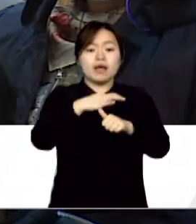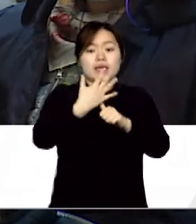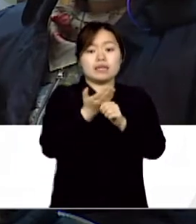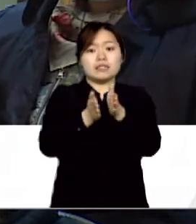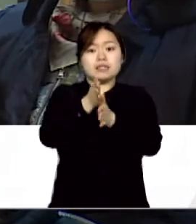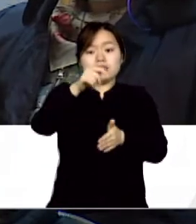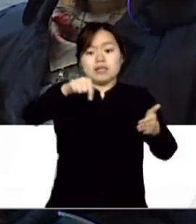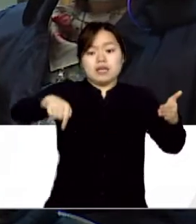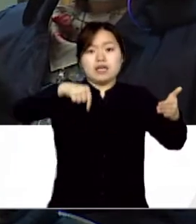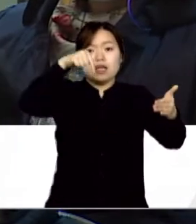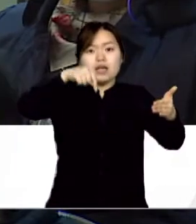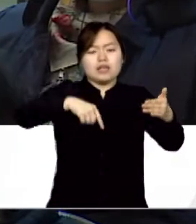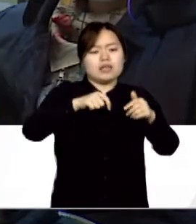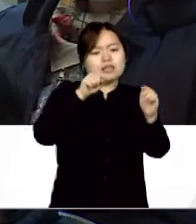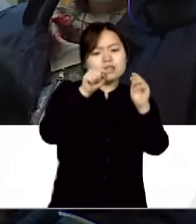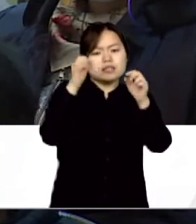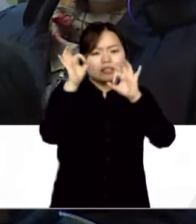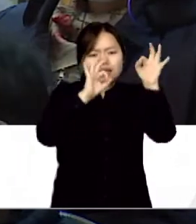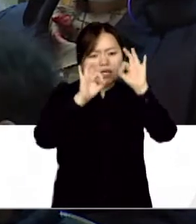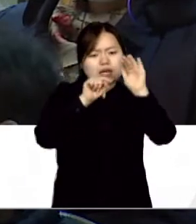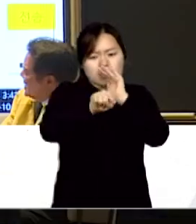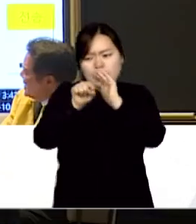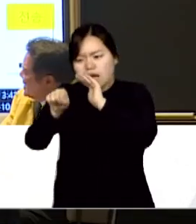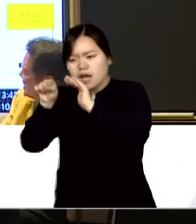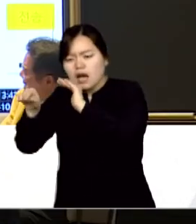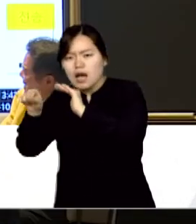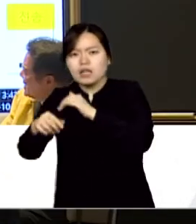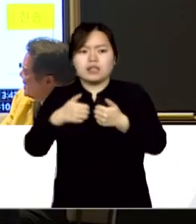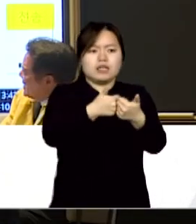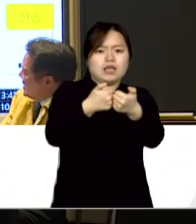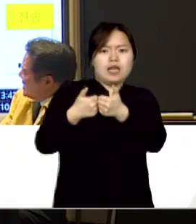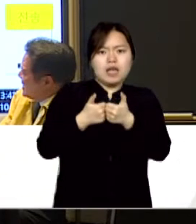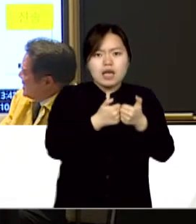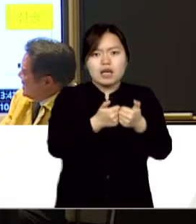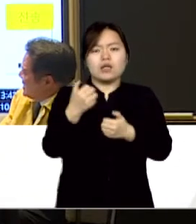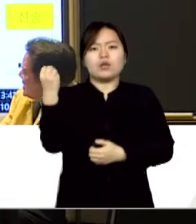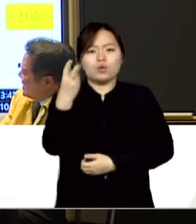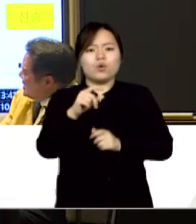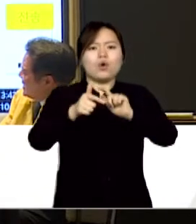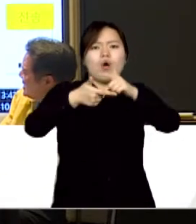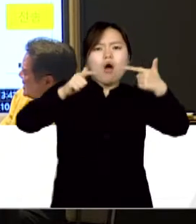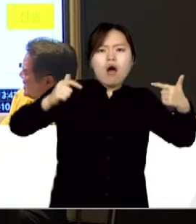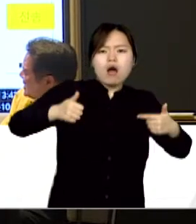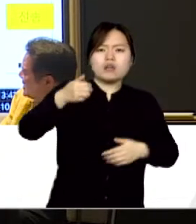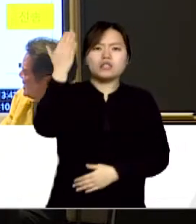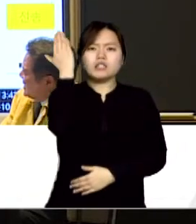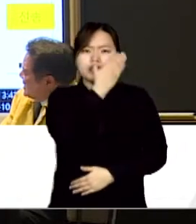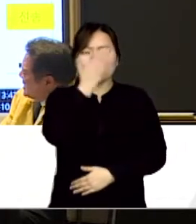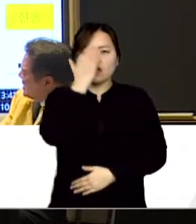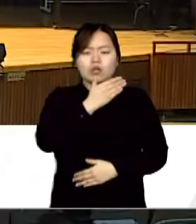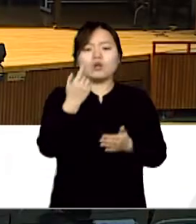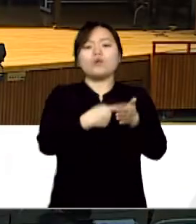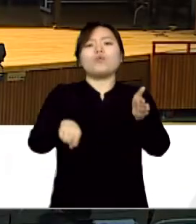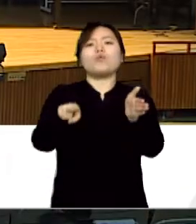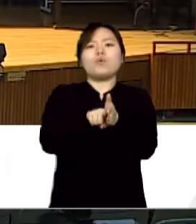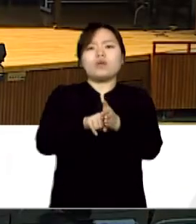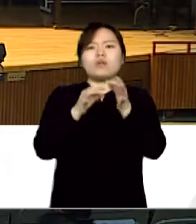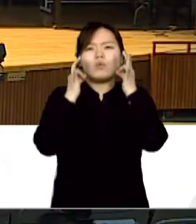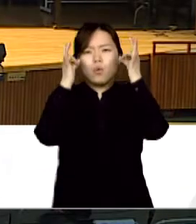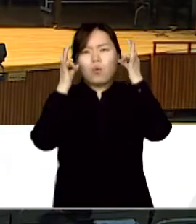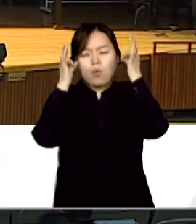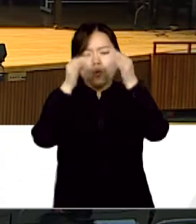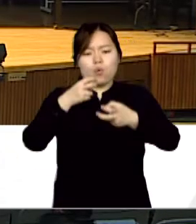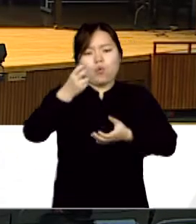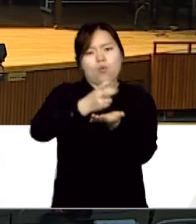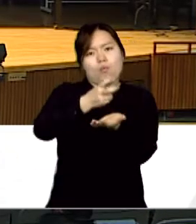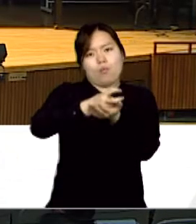시는 그동안 찾아가는 청렴 컨설팅, 터놓고 토크쇼, 시민과 함께하는 청렴 아카데미 등 반부패 청렴도 향상을 위한